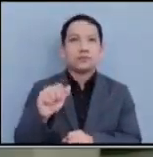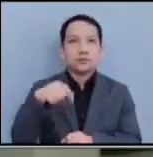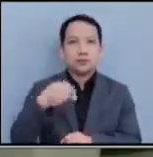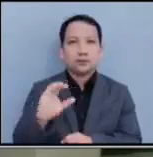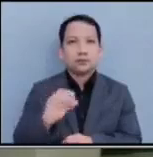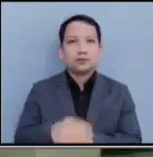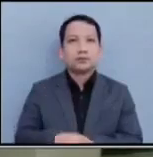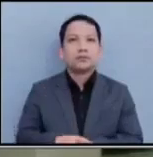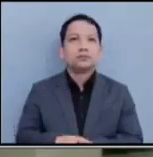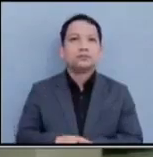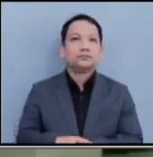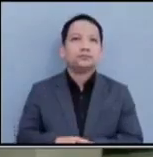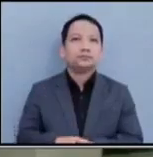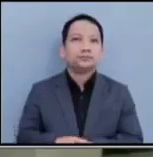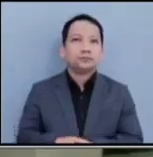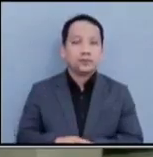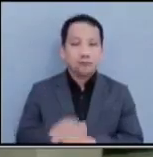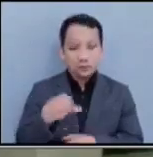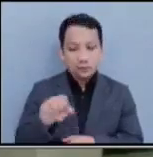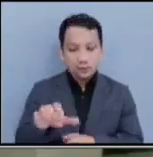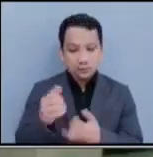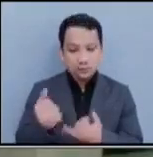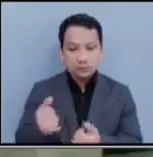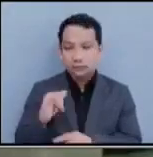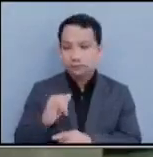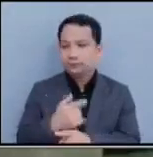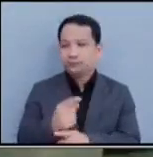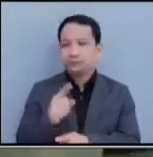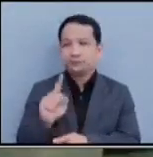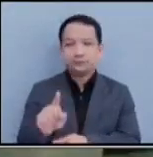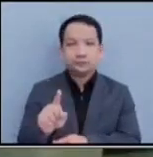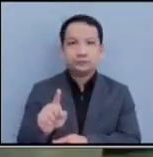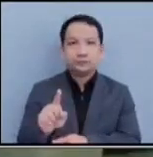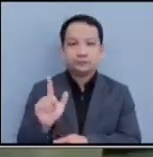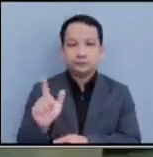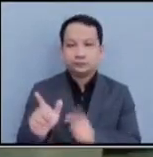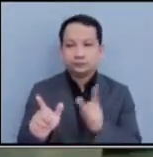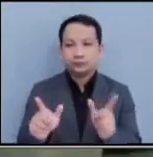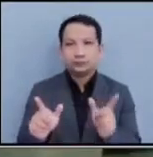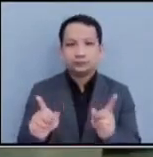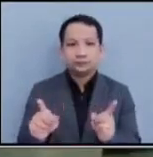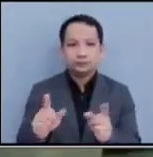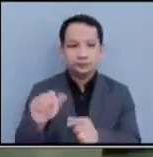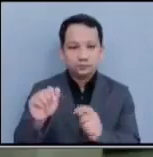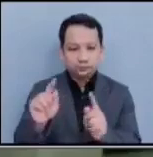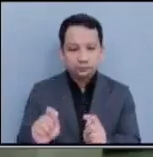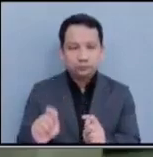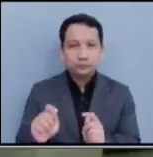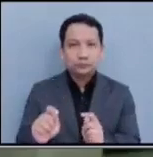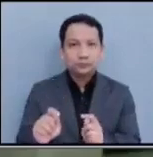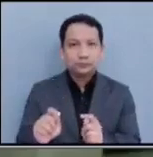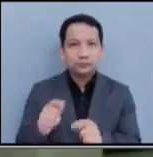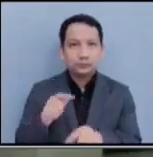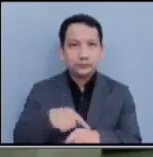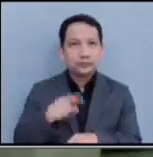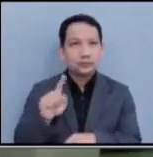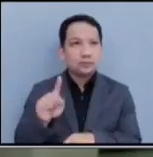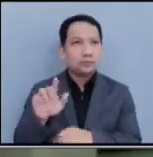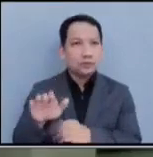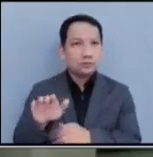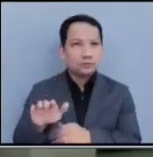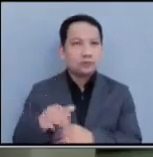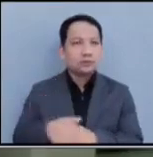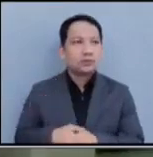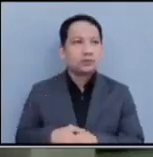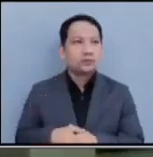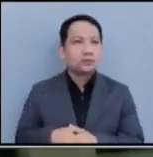kasong to, nangyari noong July 1, 2023, Sabado, mga alauna ng hapon, doon